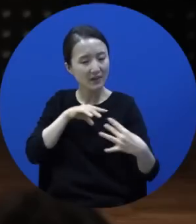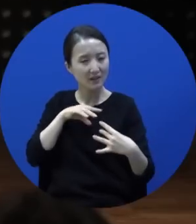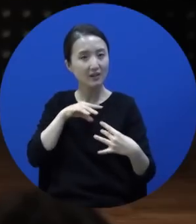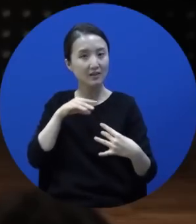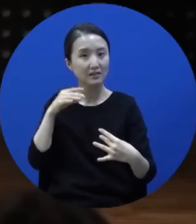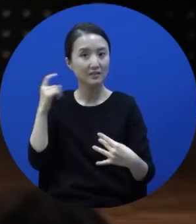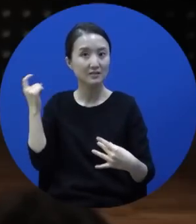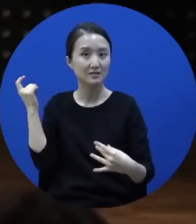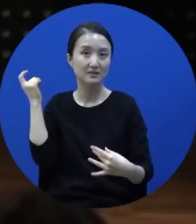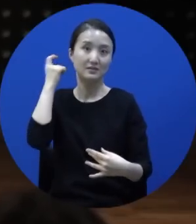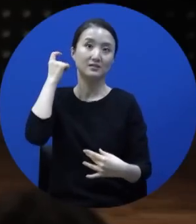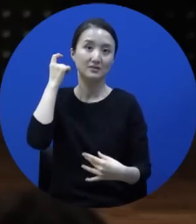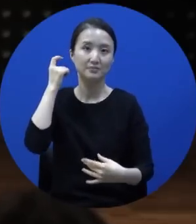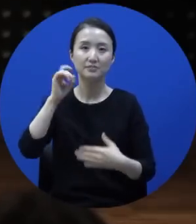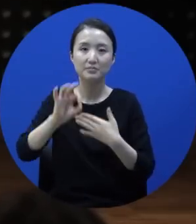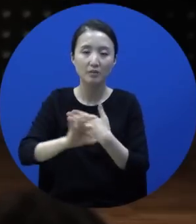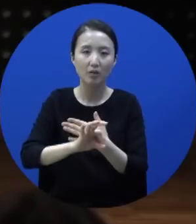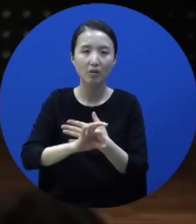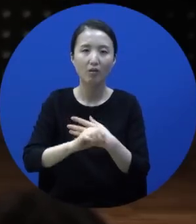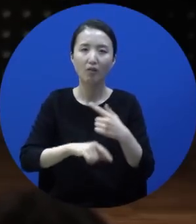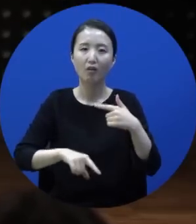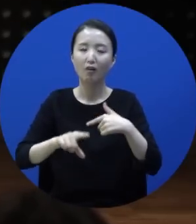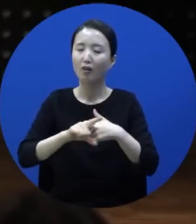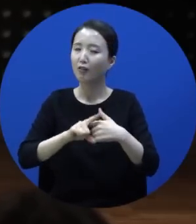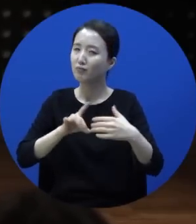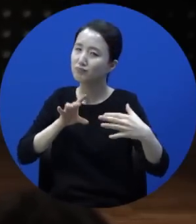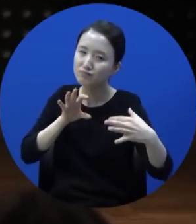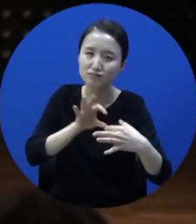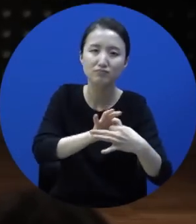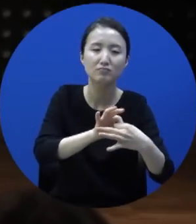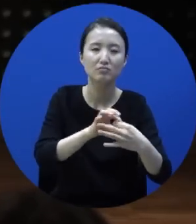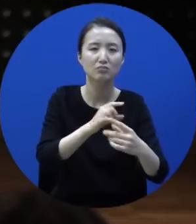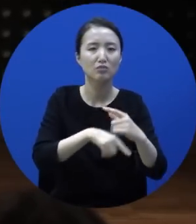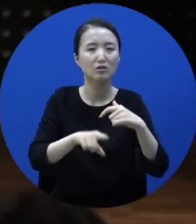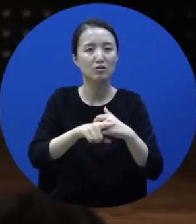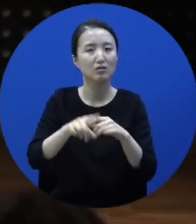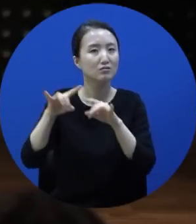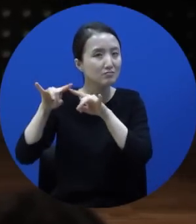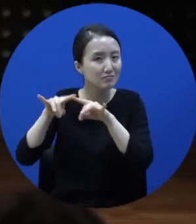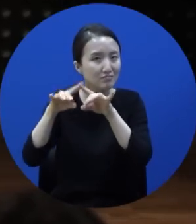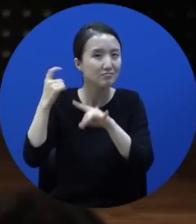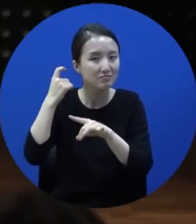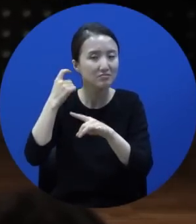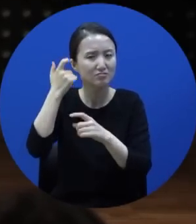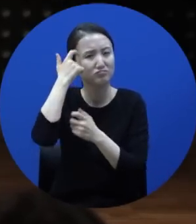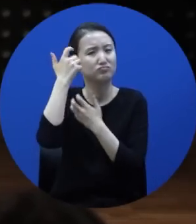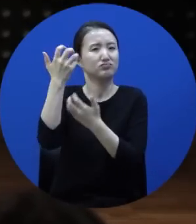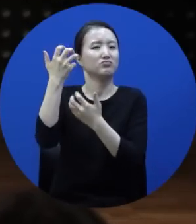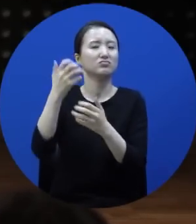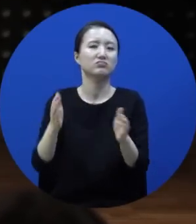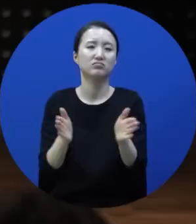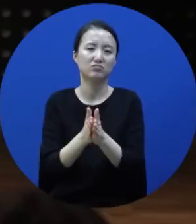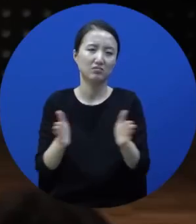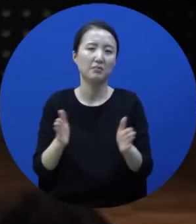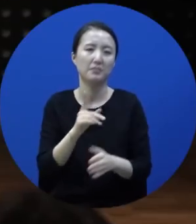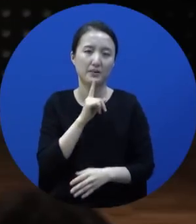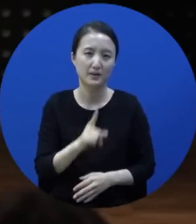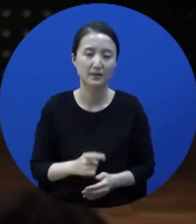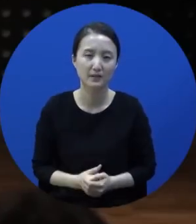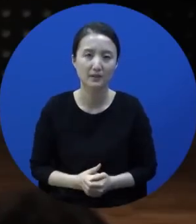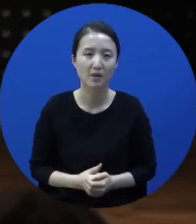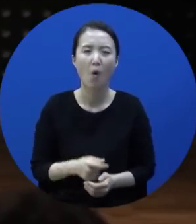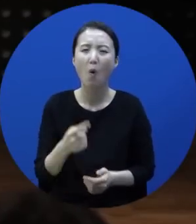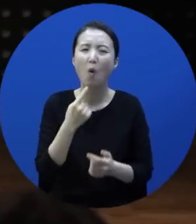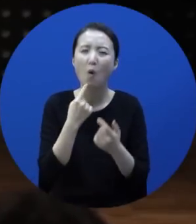여러분들이 어떤 모임의 호스트가 될 수 있잖아요. 내가 집에 단순하게 집들이에 친구를 초대할 때도 똑같고요. 친구들과의